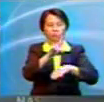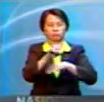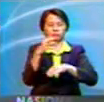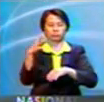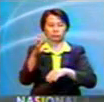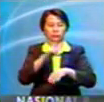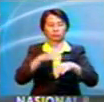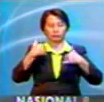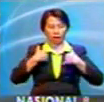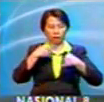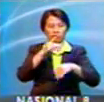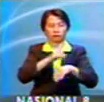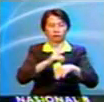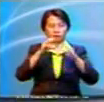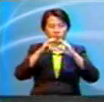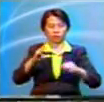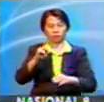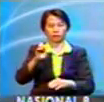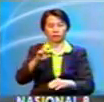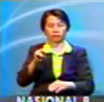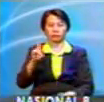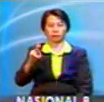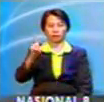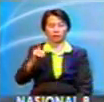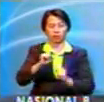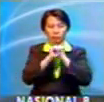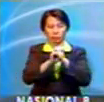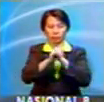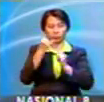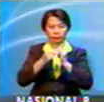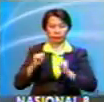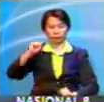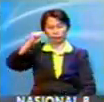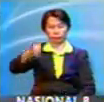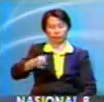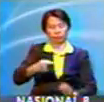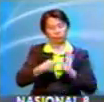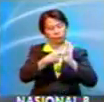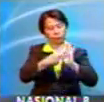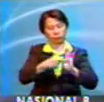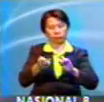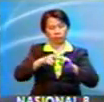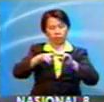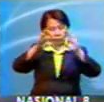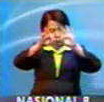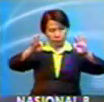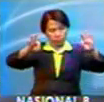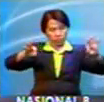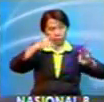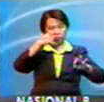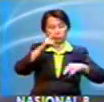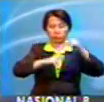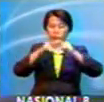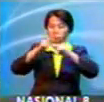2014 yang sedang berlangsung di Kompleks Kraft Kuala Lumpur. Promosi yang akan berakhir esok mengetengahkan aspek tambah hias untuk seni